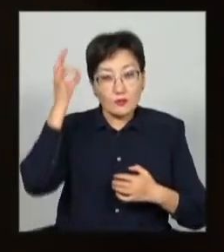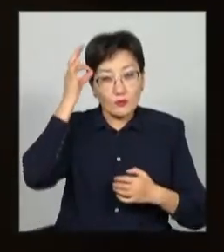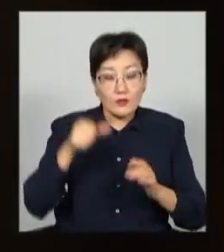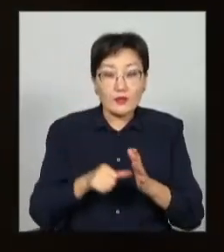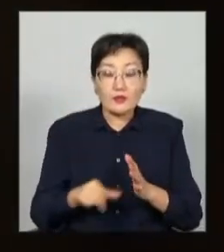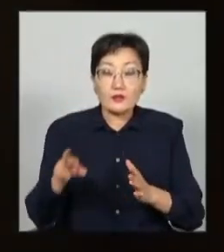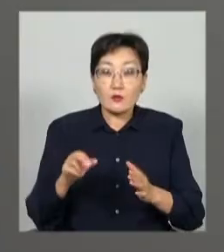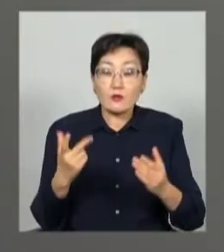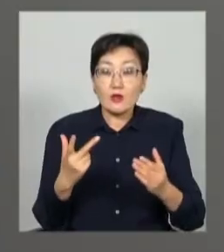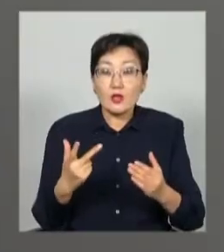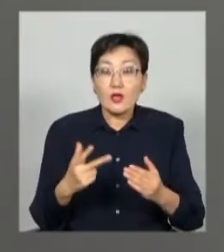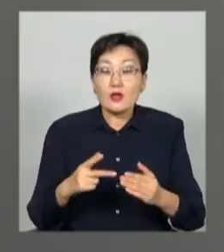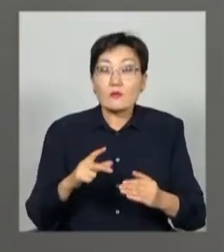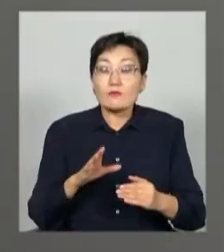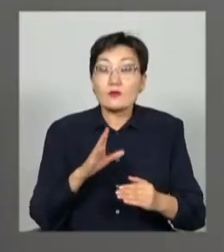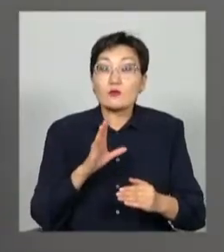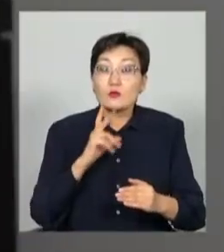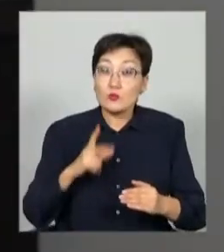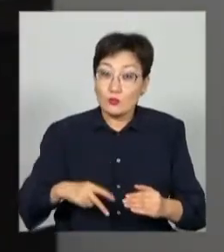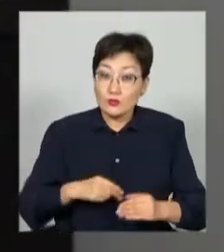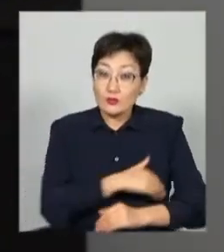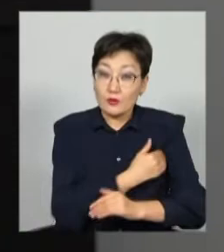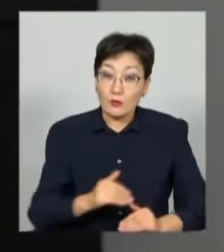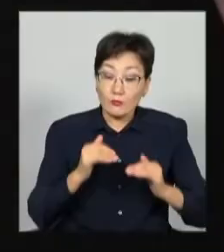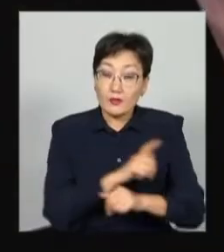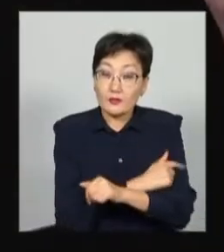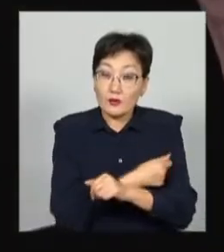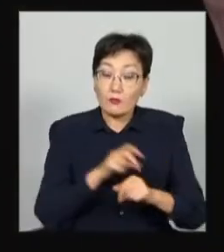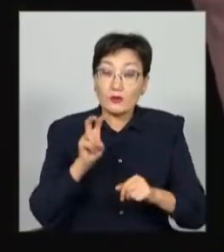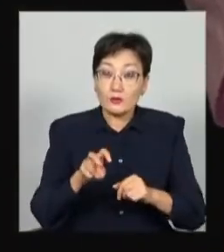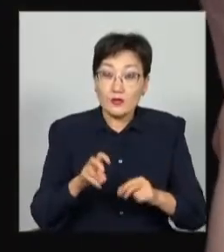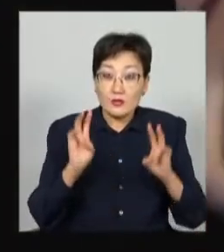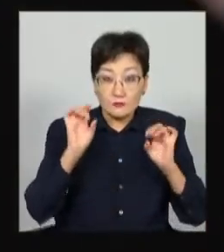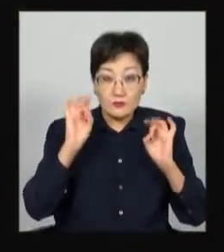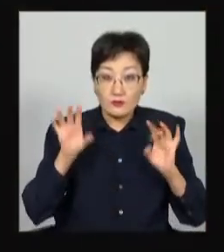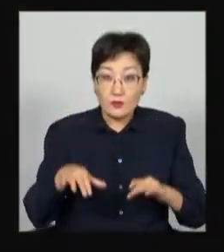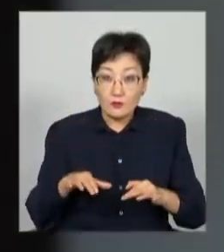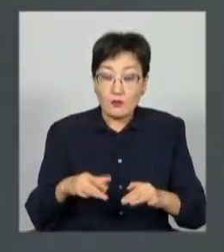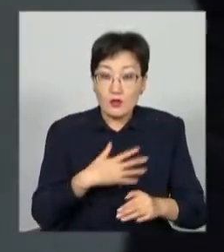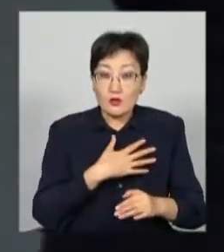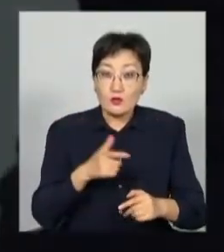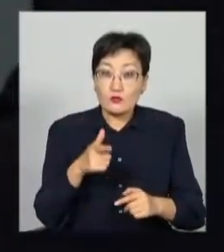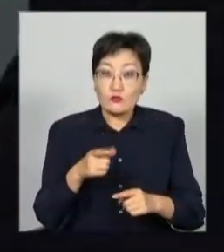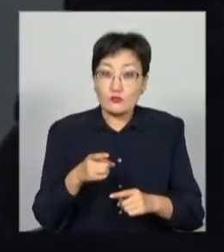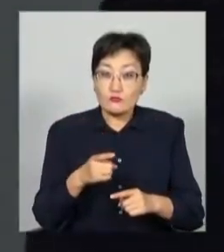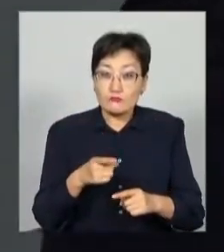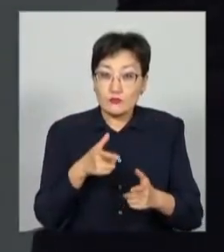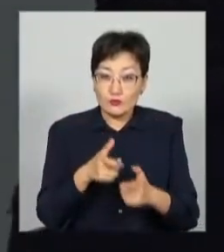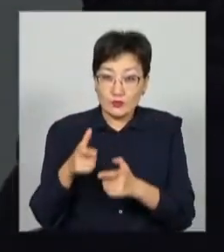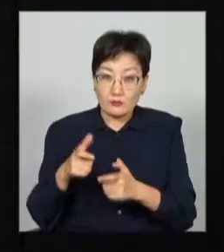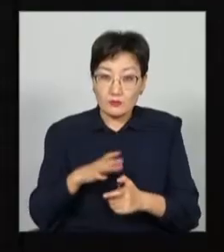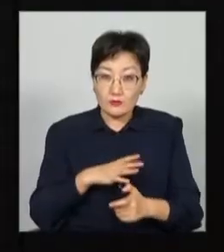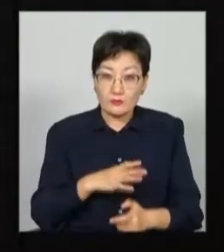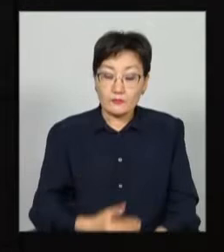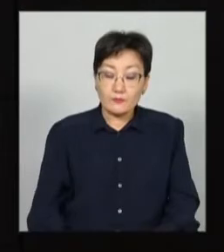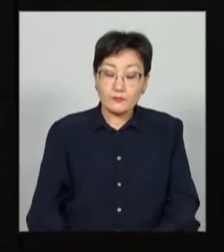3 баланың анасы қызының дене қызуы көтеріліп, дәріханаға бармақшы болған екен. Ойламаған жерден содырлар денесіне 3 жерден оқ атқанын айтады.